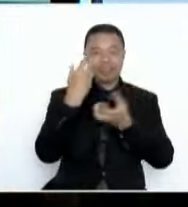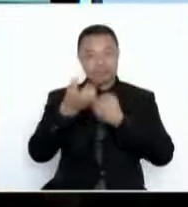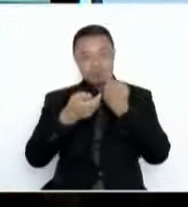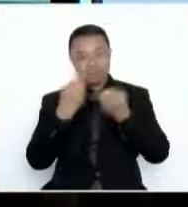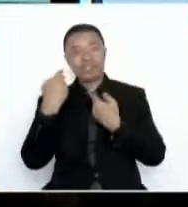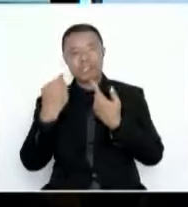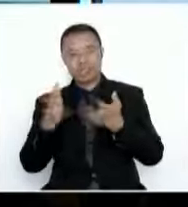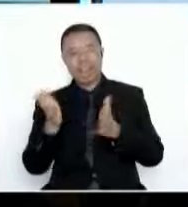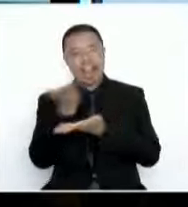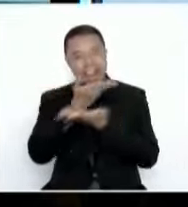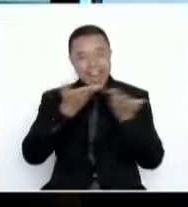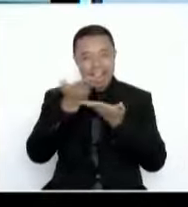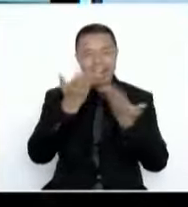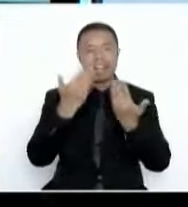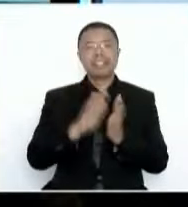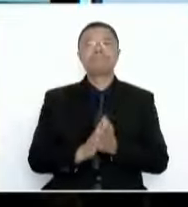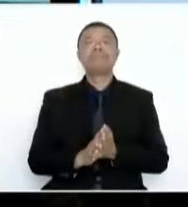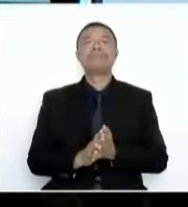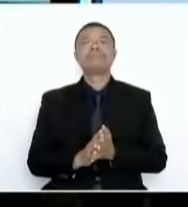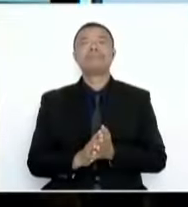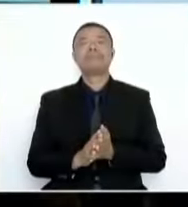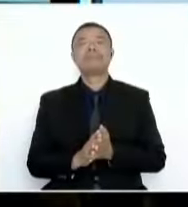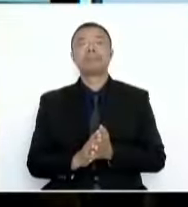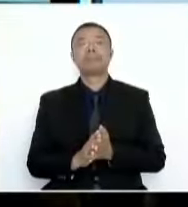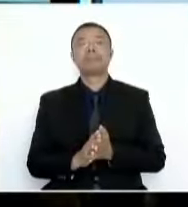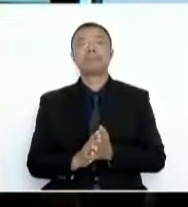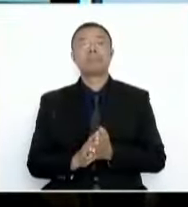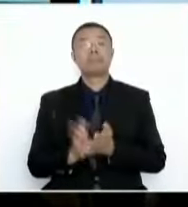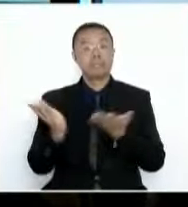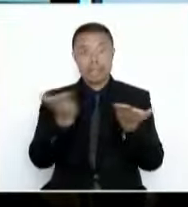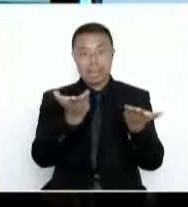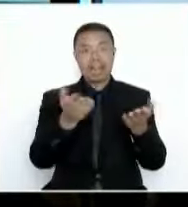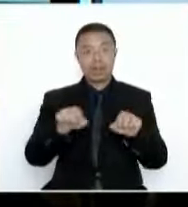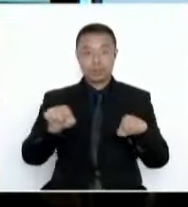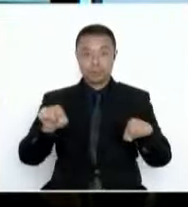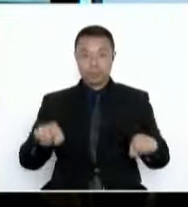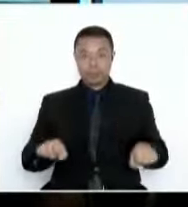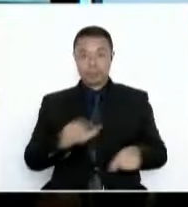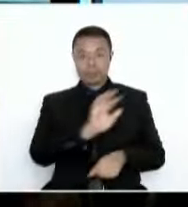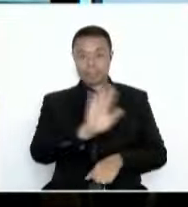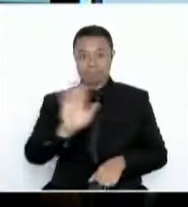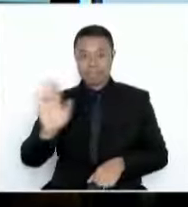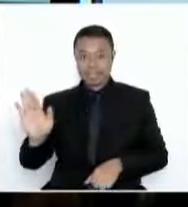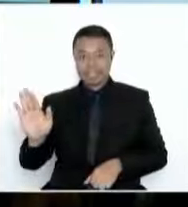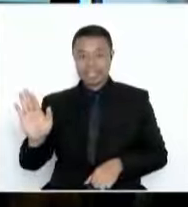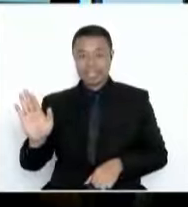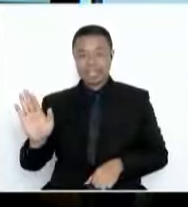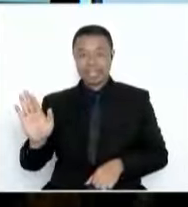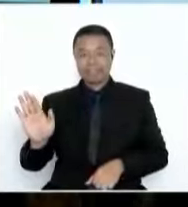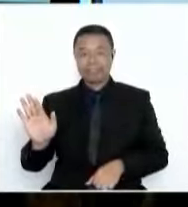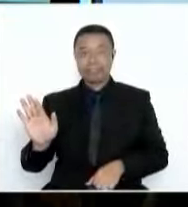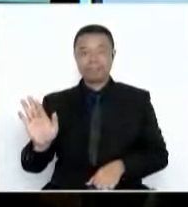DKI Jakarta dan kami persilakan untuk kembali ke tempat duduk masing-masing kami persilakan